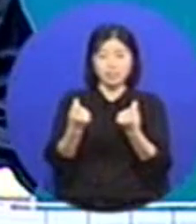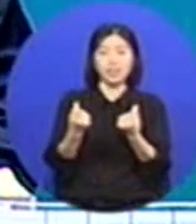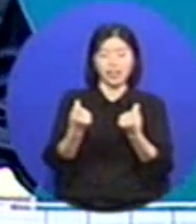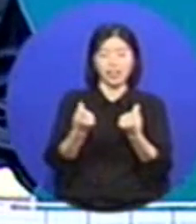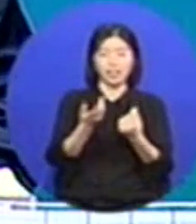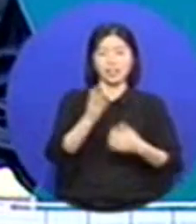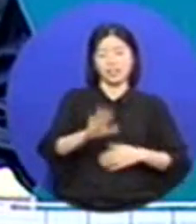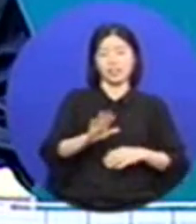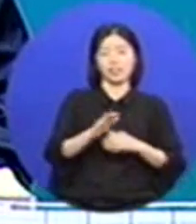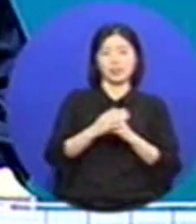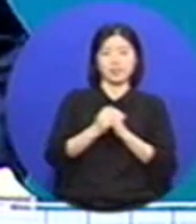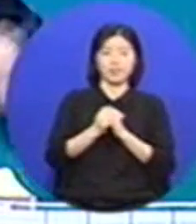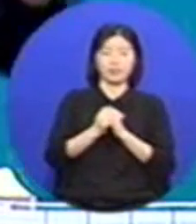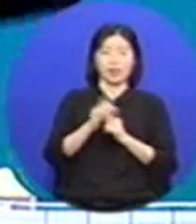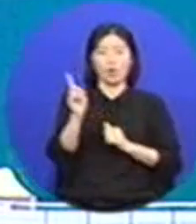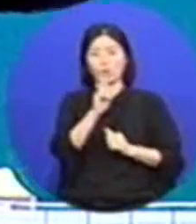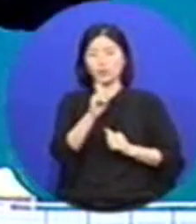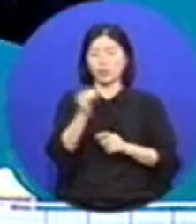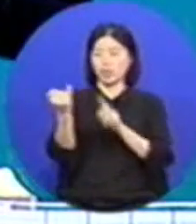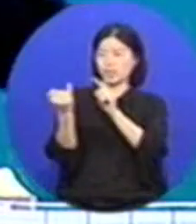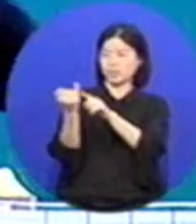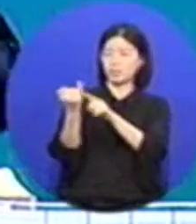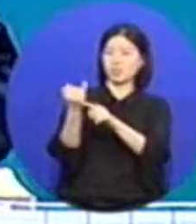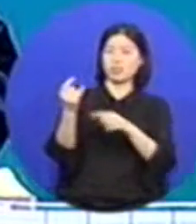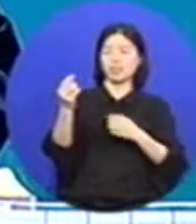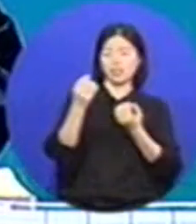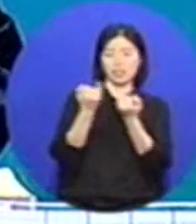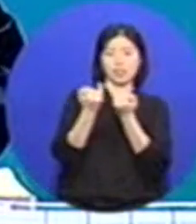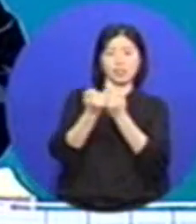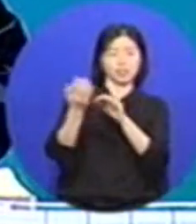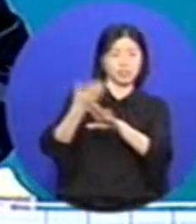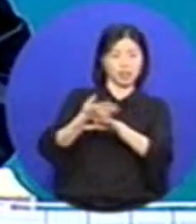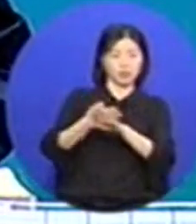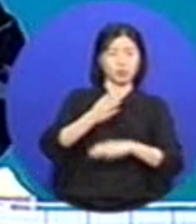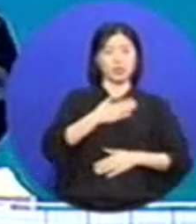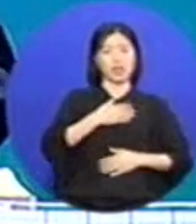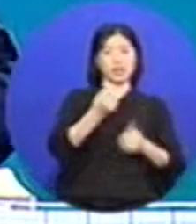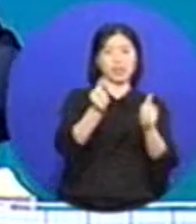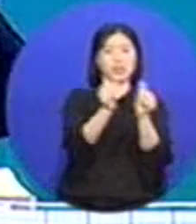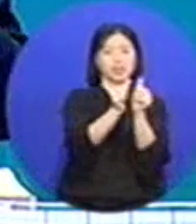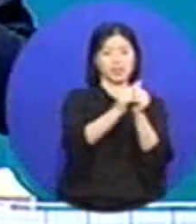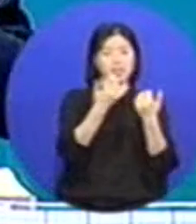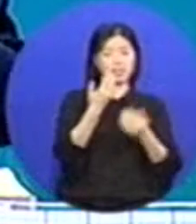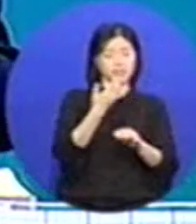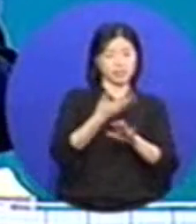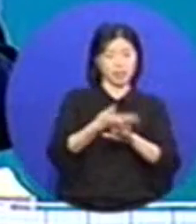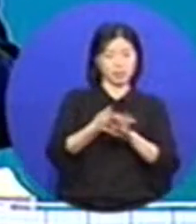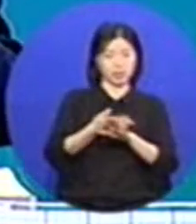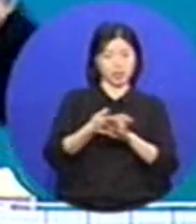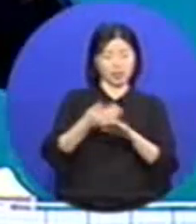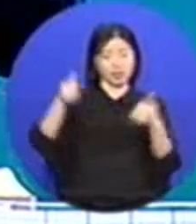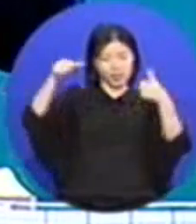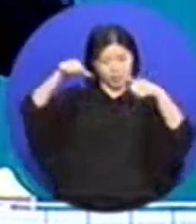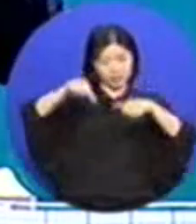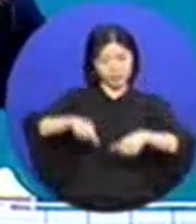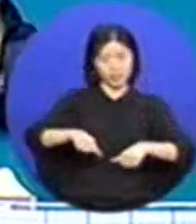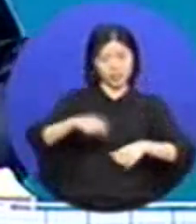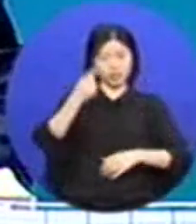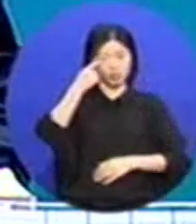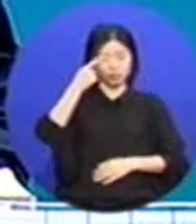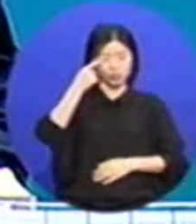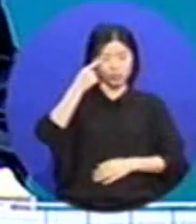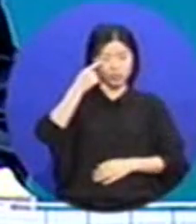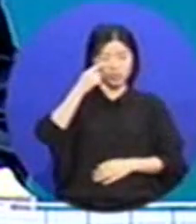살이라 매매 어찌 그 여자가 다르고 내가 달라 여 타락하고 나니까 눈이 확